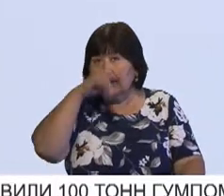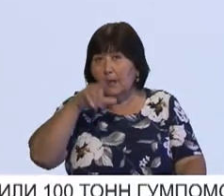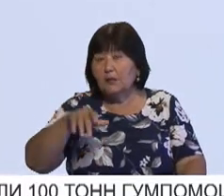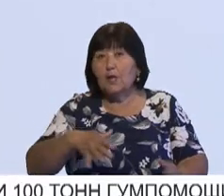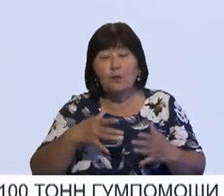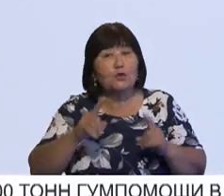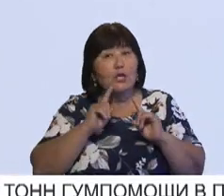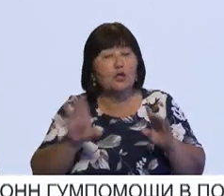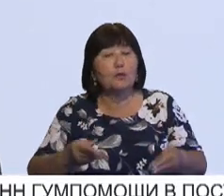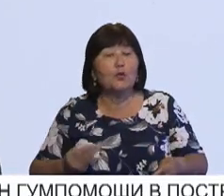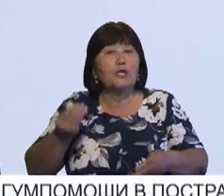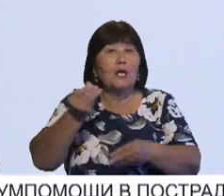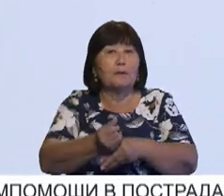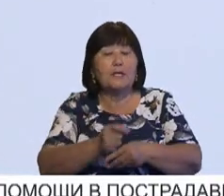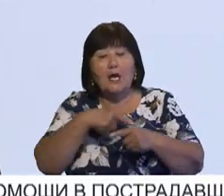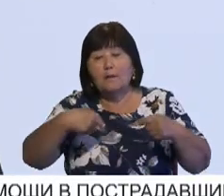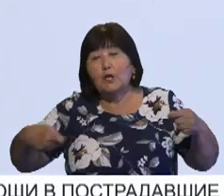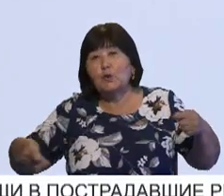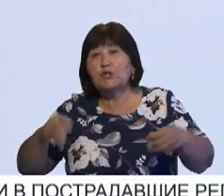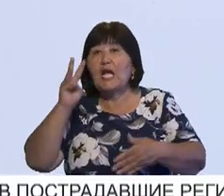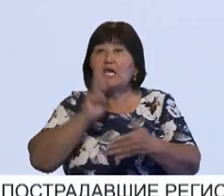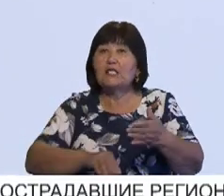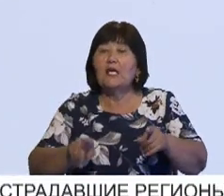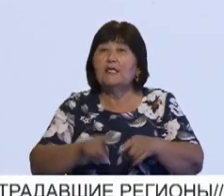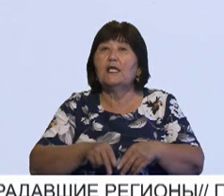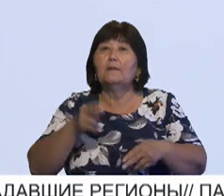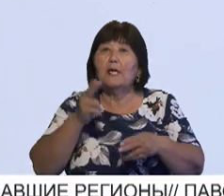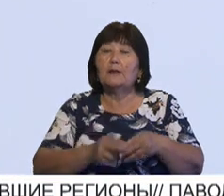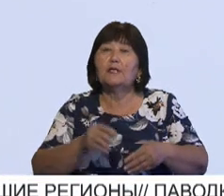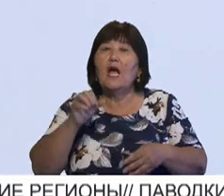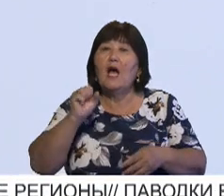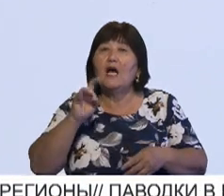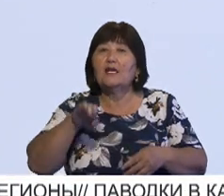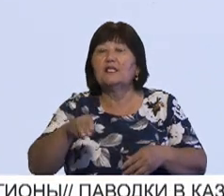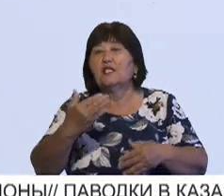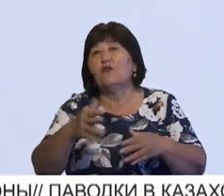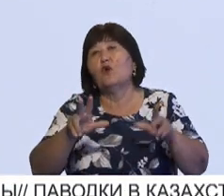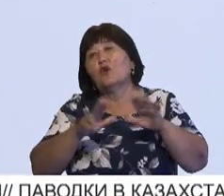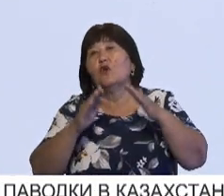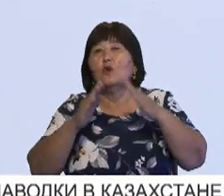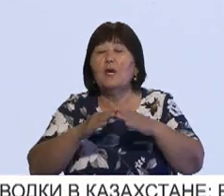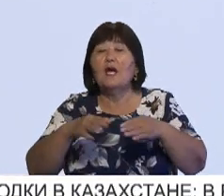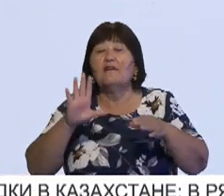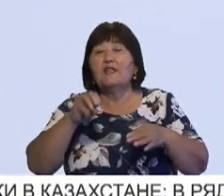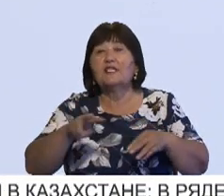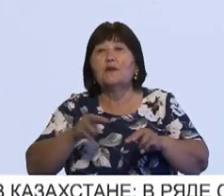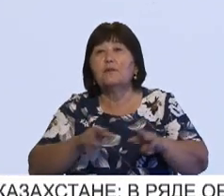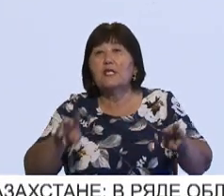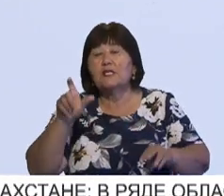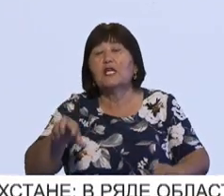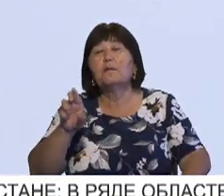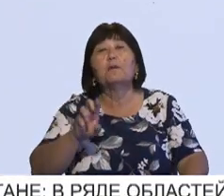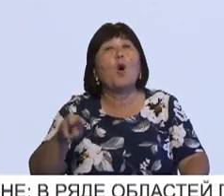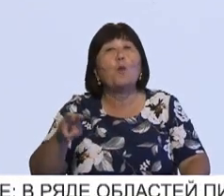Казахстанцы больше не будут переплачивать за просроченные штрафы, также перестанут накладывать арест на их имущество. По словам вице-министра юстиции